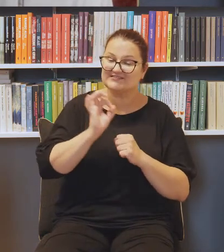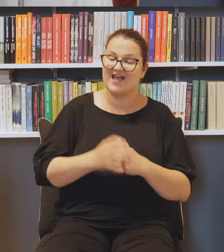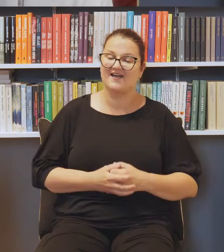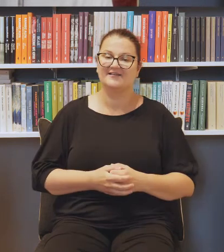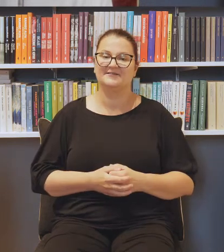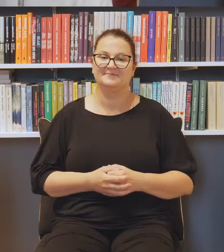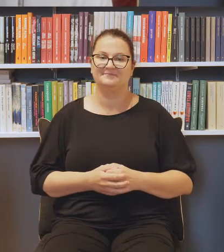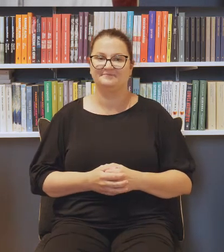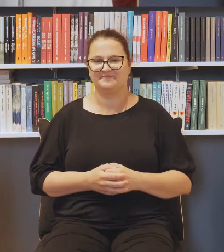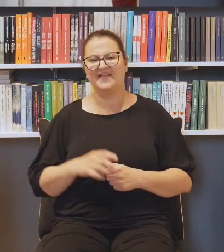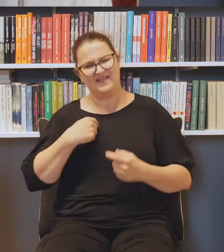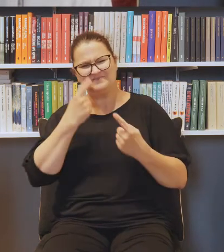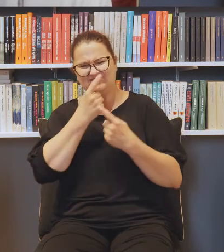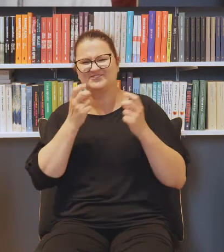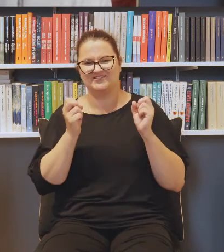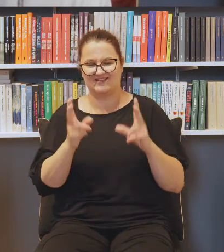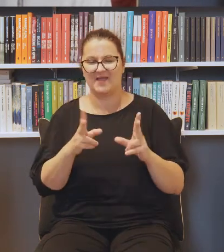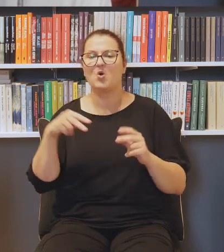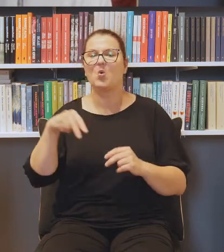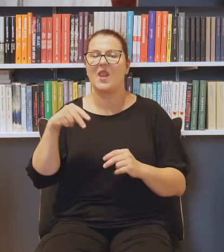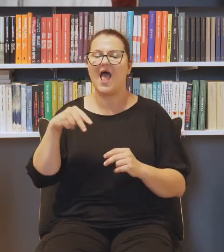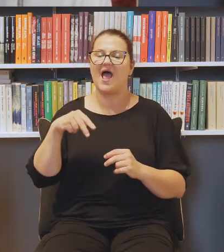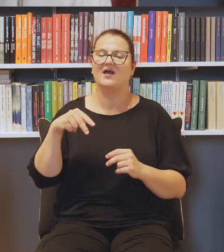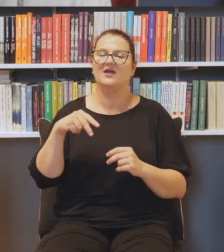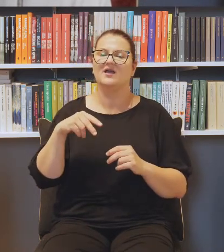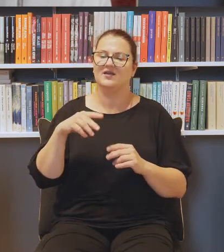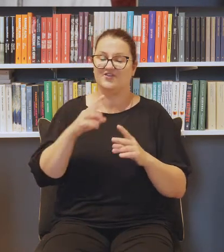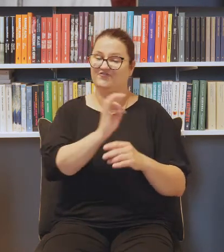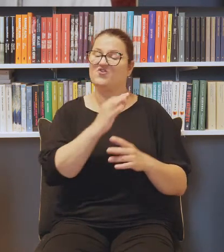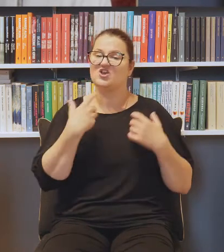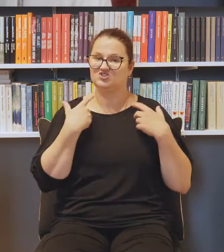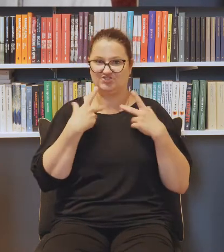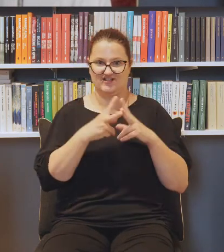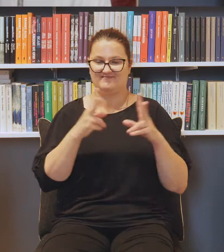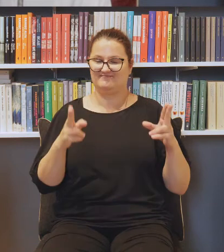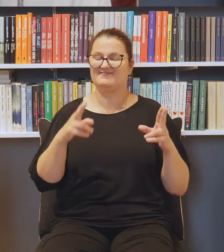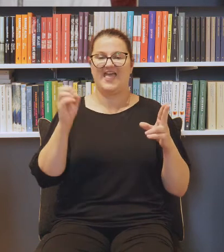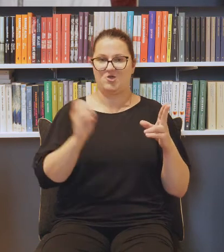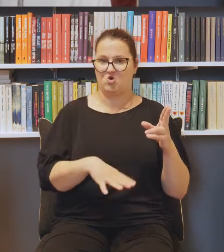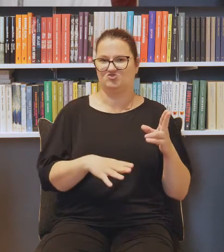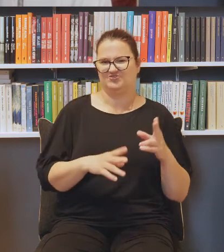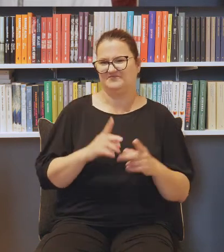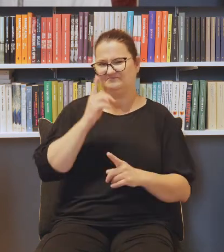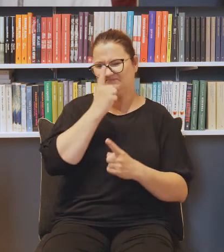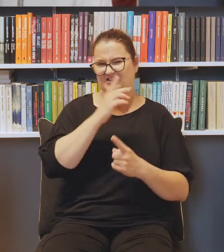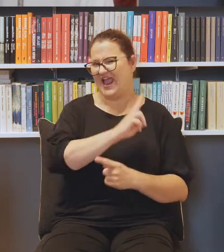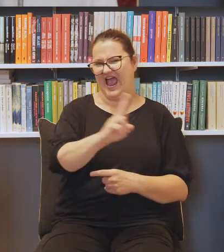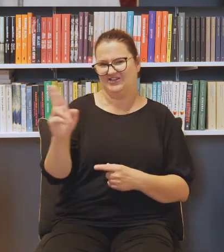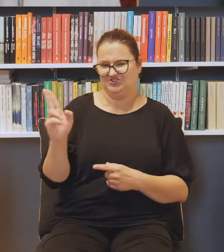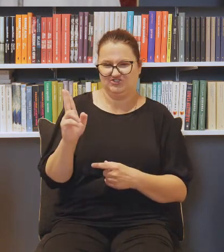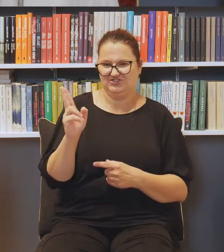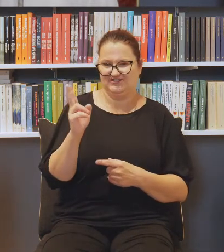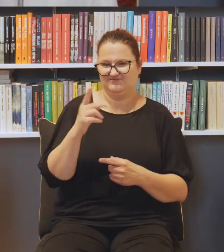Znaczy, no myślę, że tak, Ula jest w takim myślę, najgorszym okresie życia każdego takiego